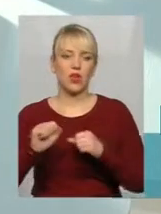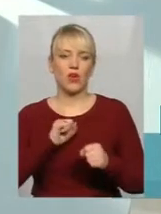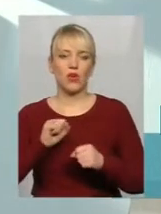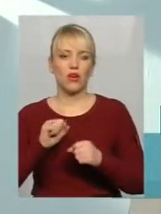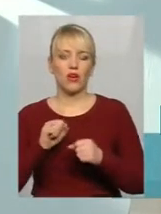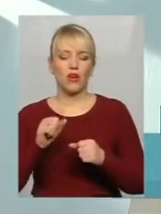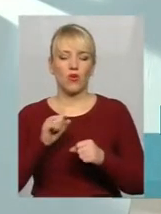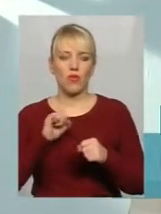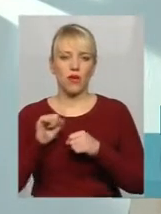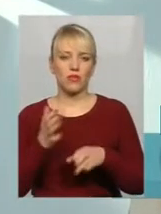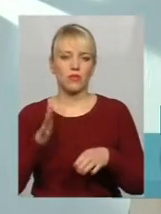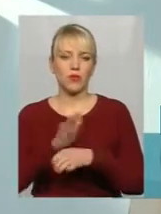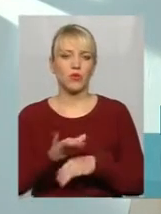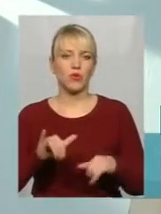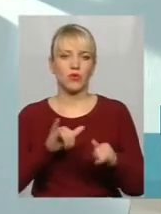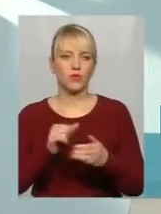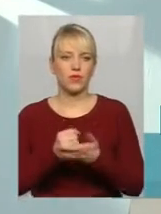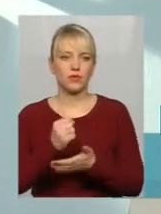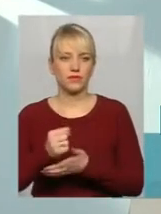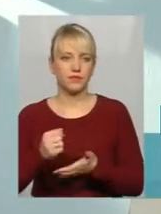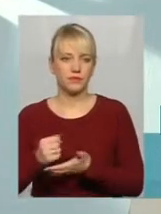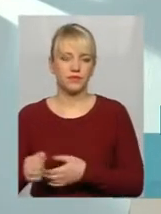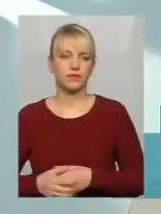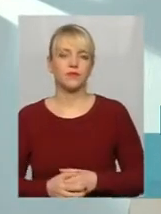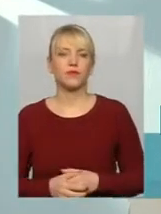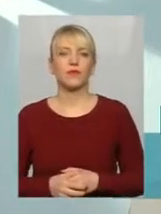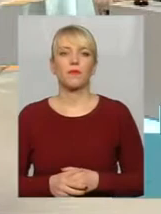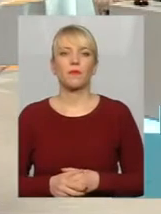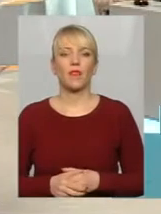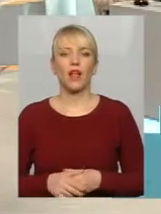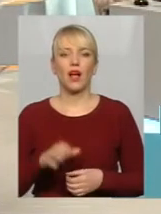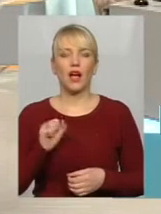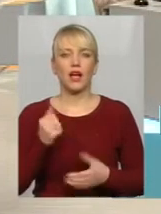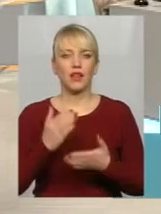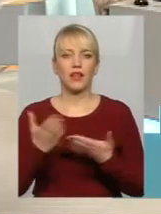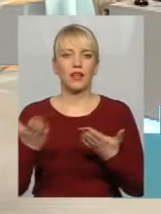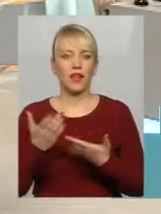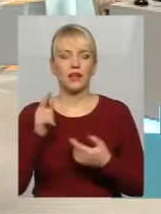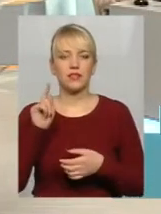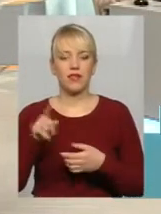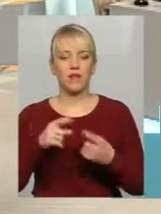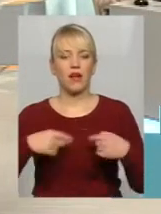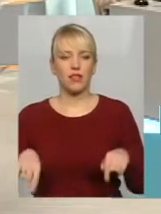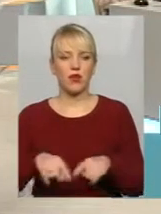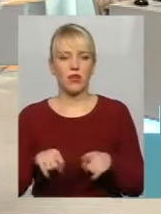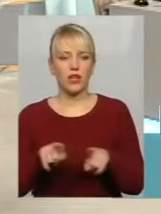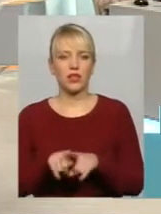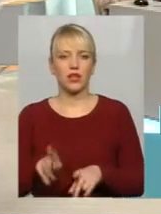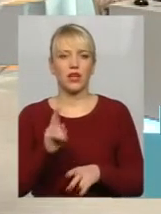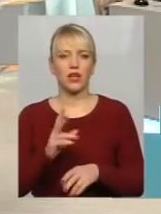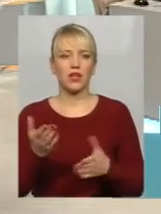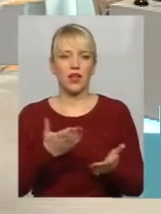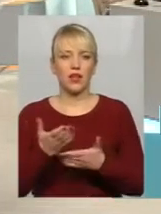бути призначені, видається повістка на таке-то число, щоб вони прибули вже. Ну, а є якась там категорія така, яка все ж